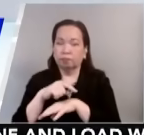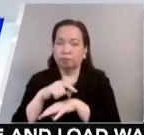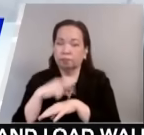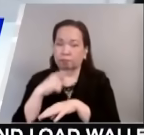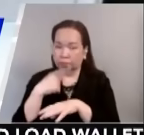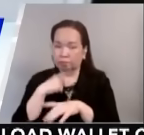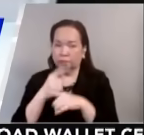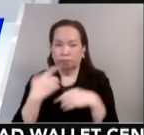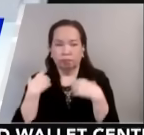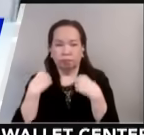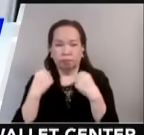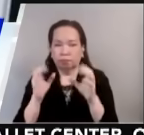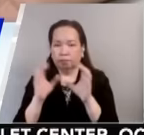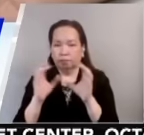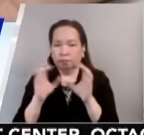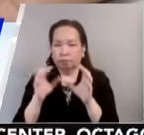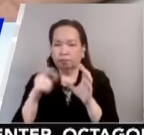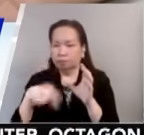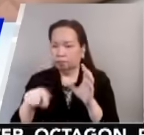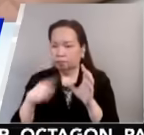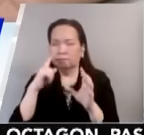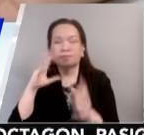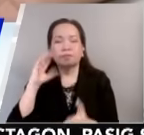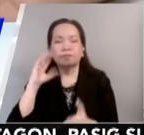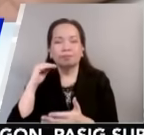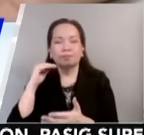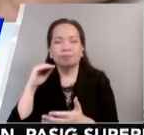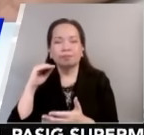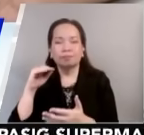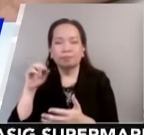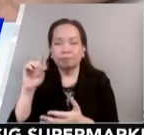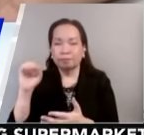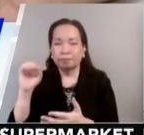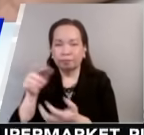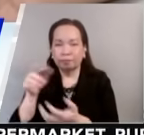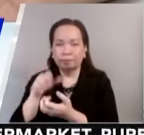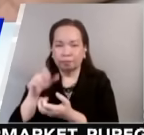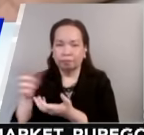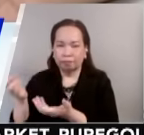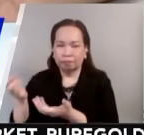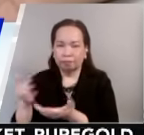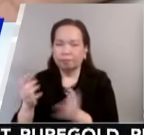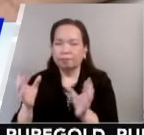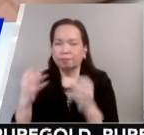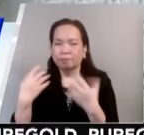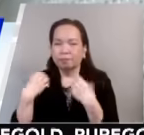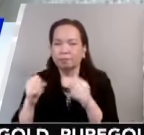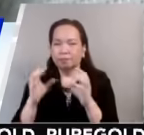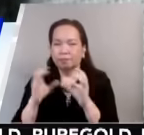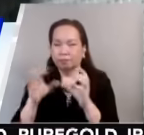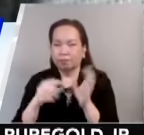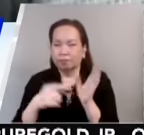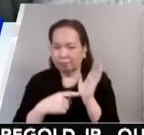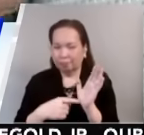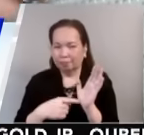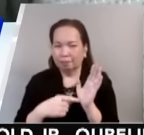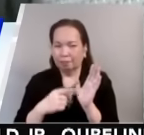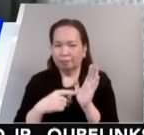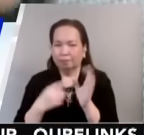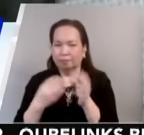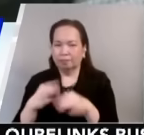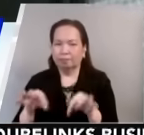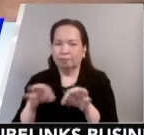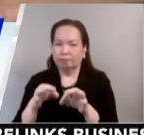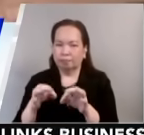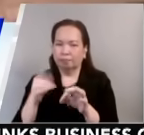a.the ang kanyang aso importante po siya para po ah maano sa safety ng aso natin at